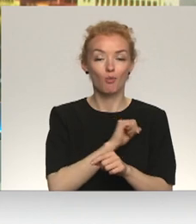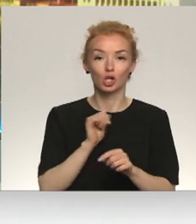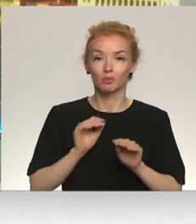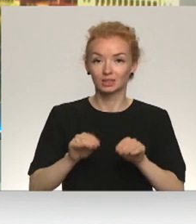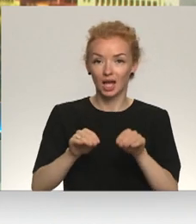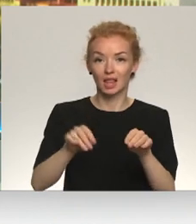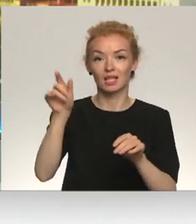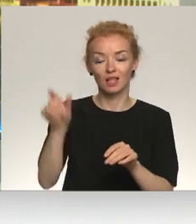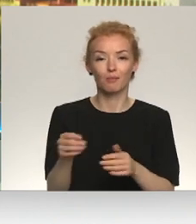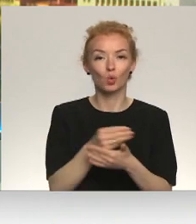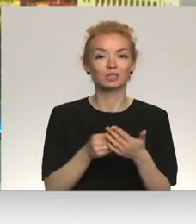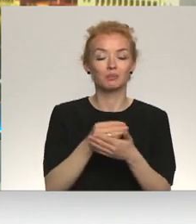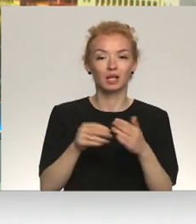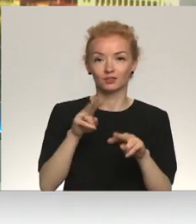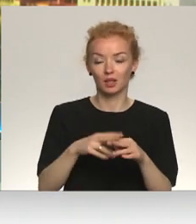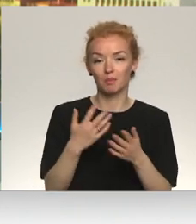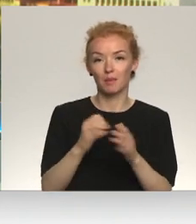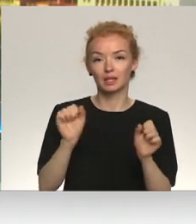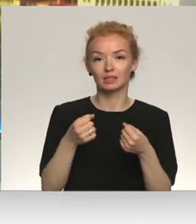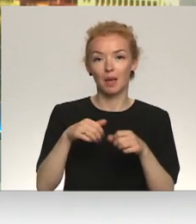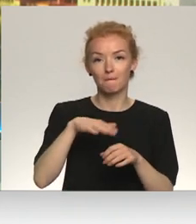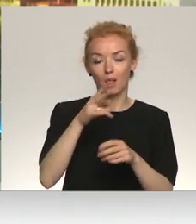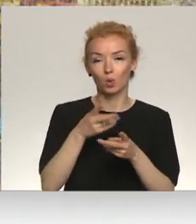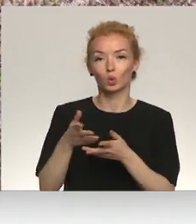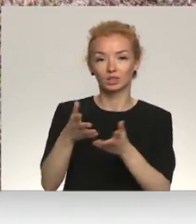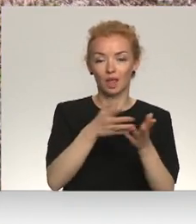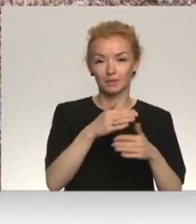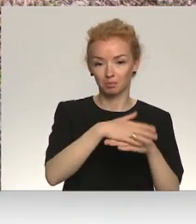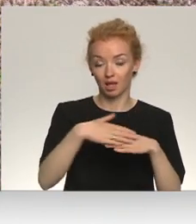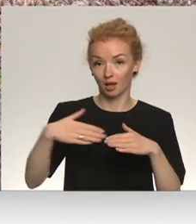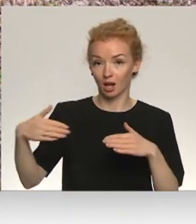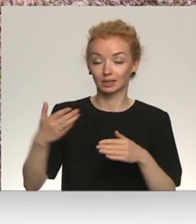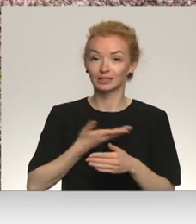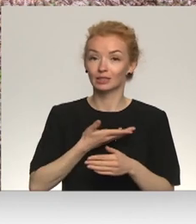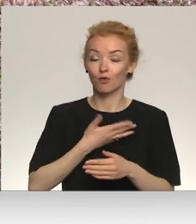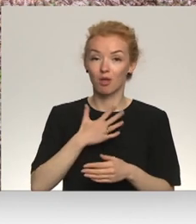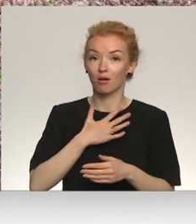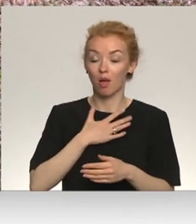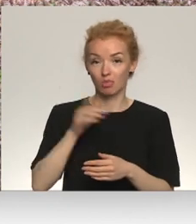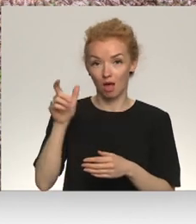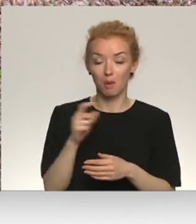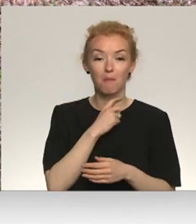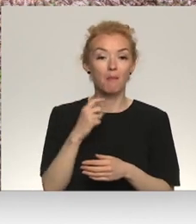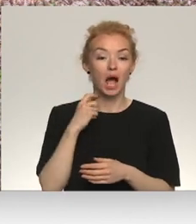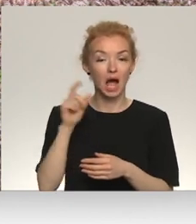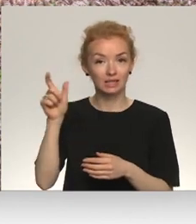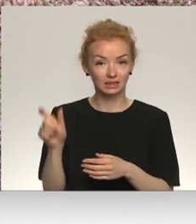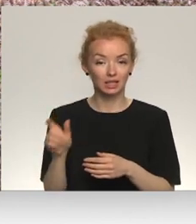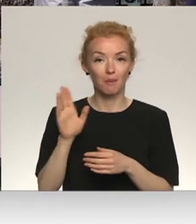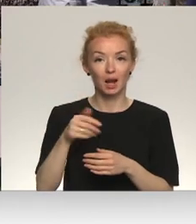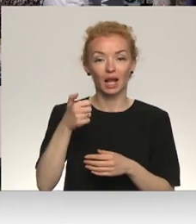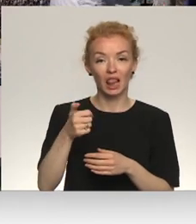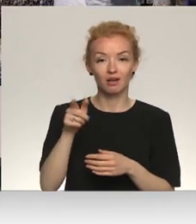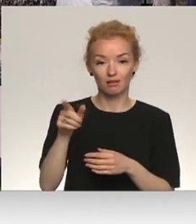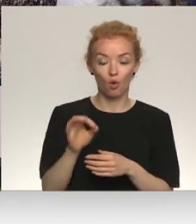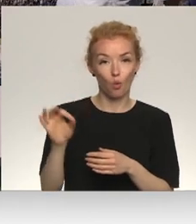stādītājiem nozīmīgās vietās, piemēram, Ziemeļkurzemes piekrastē. Dzīvojot Kanādā, mācītājs Māris Ķirsons par Glika